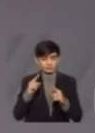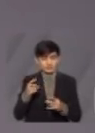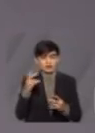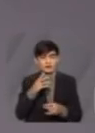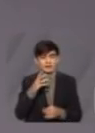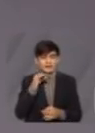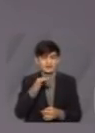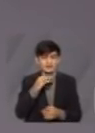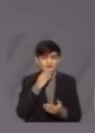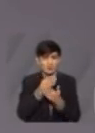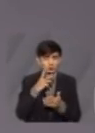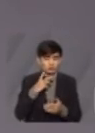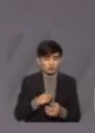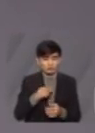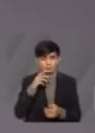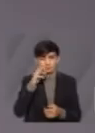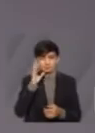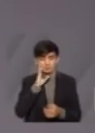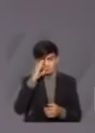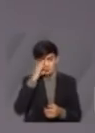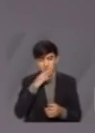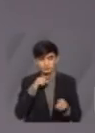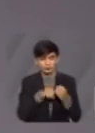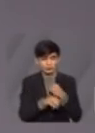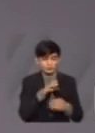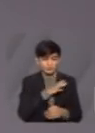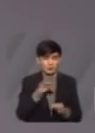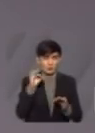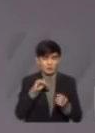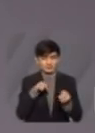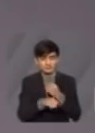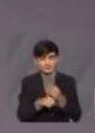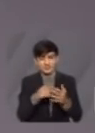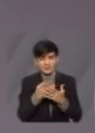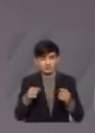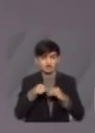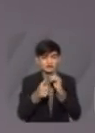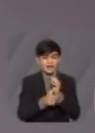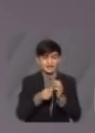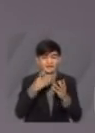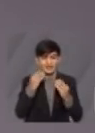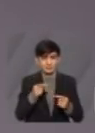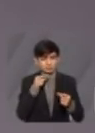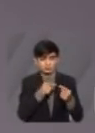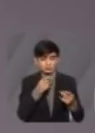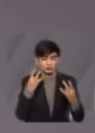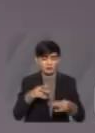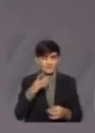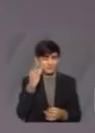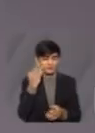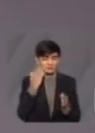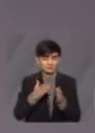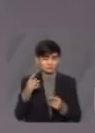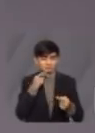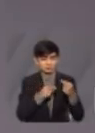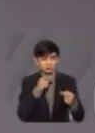қорлаған туралы шағым түскен. Мұндай сорақы көрсеткішпен зорлық зомбылыққа қоғам 16 күн емес, расында да күн сайын